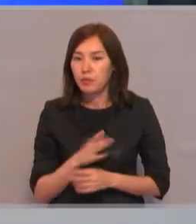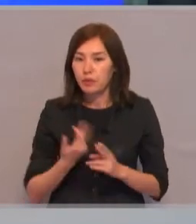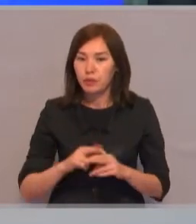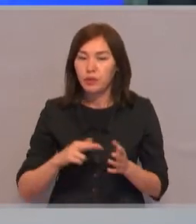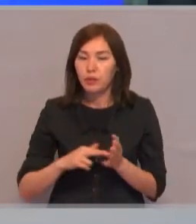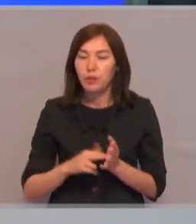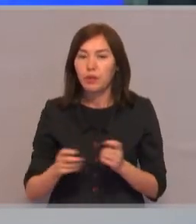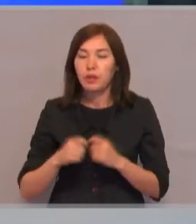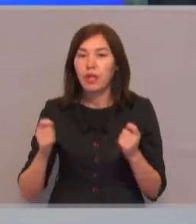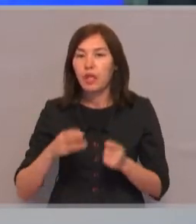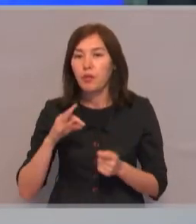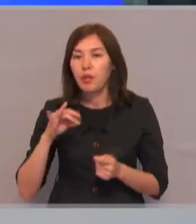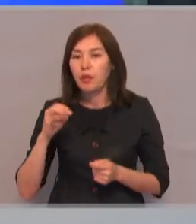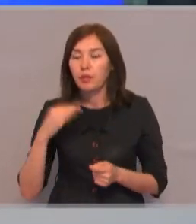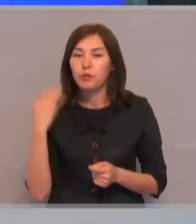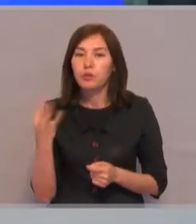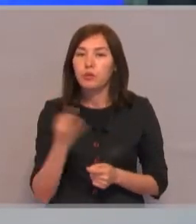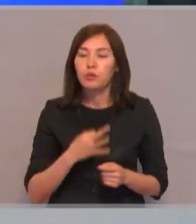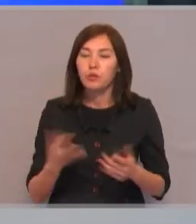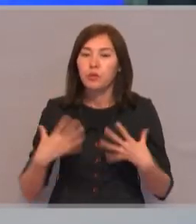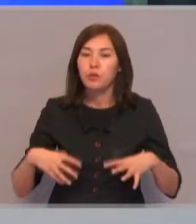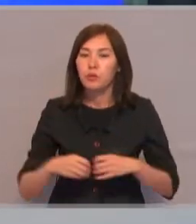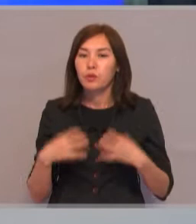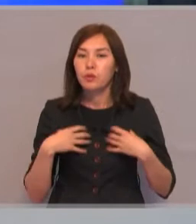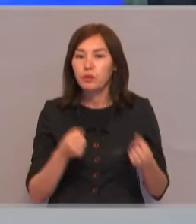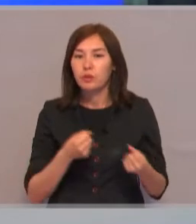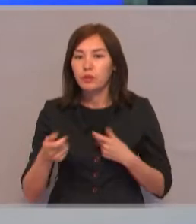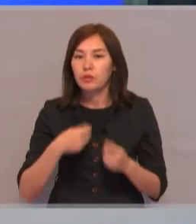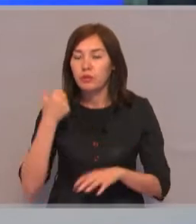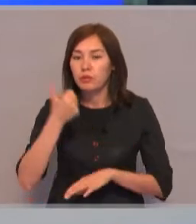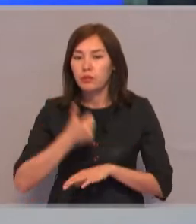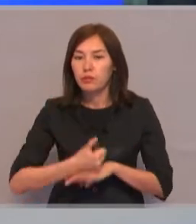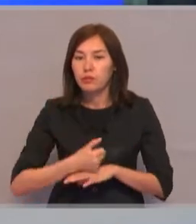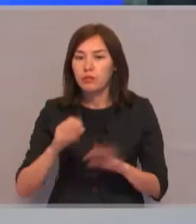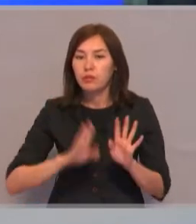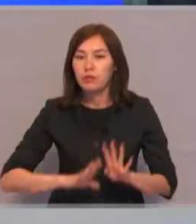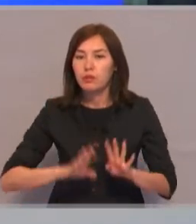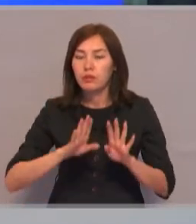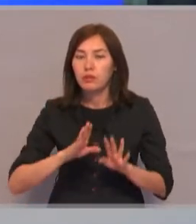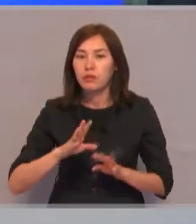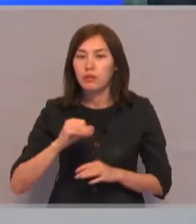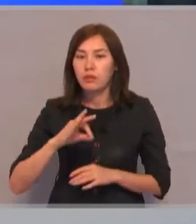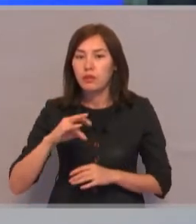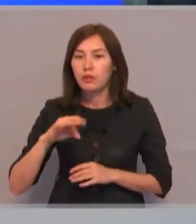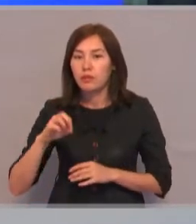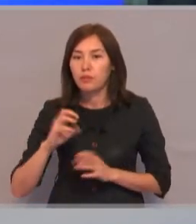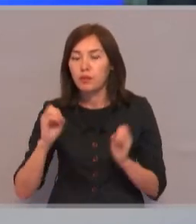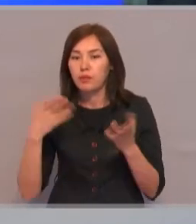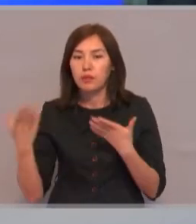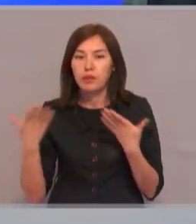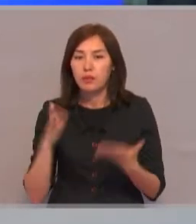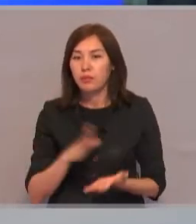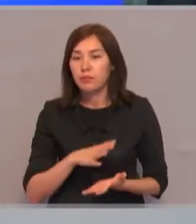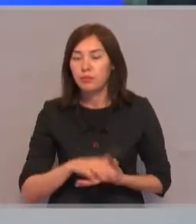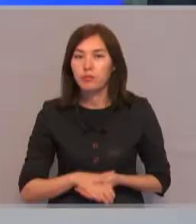Бұл жолғы ашық микрофон алаңына Түркістан облысы қоғамдық денсаулық сақтау басқармасының басшысының орынбасары Ермек Тәжімұрат арнайы шақыртылды.